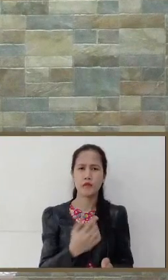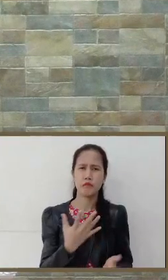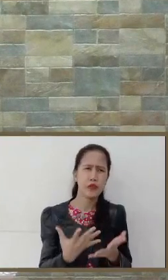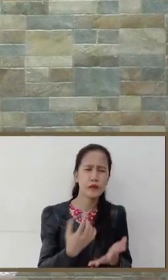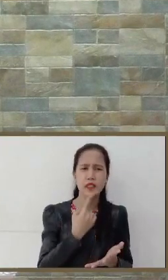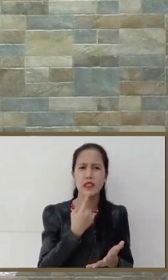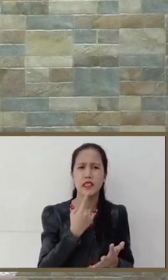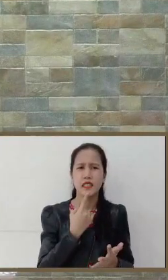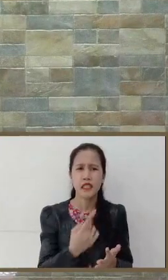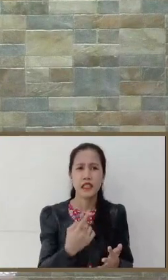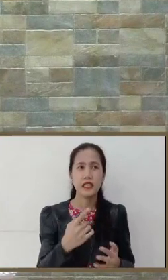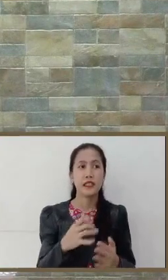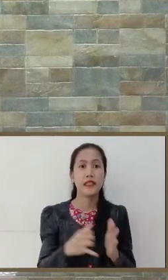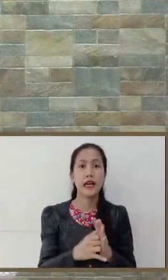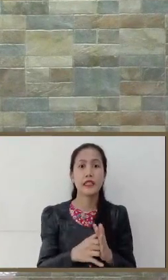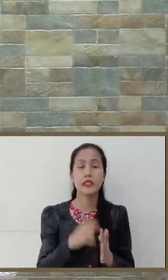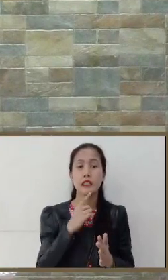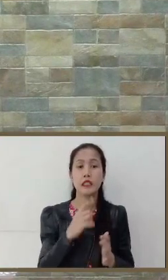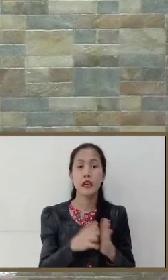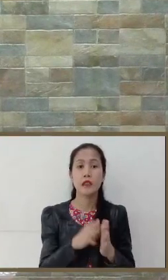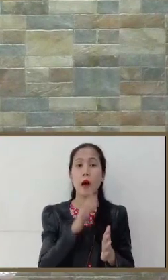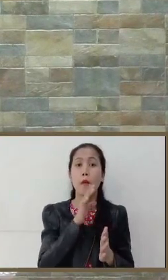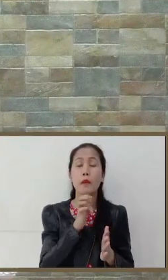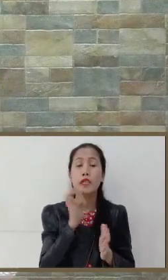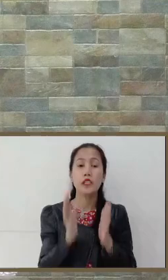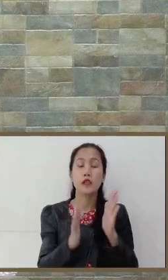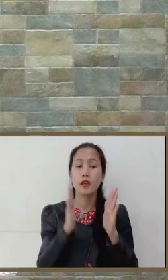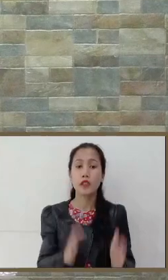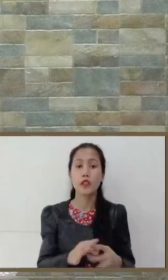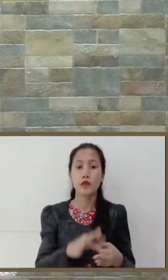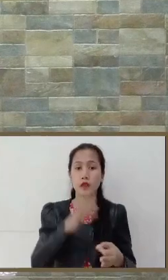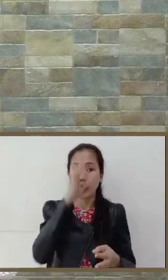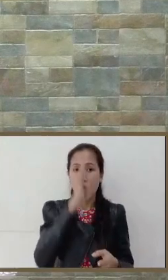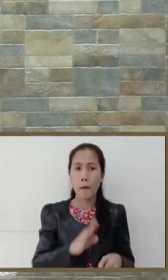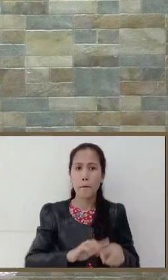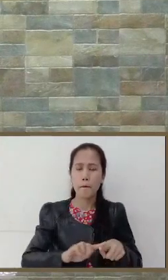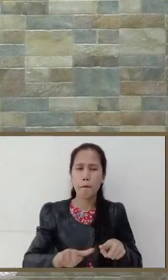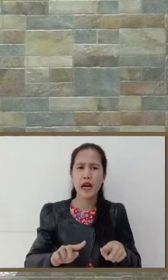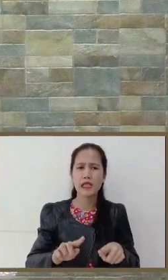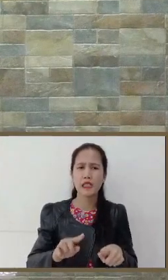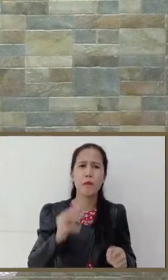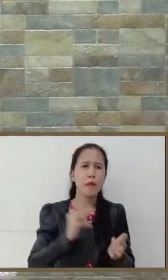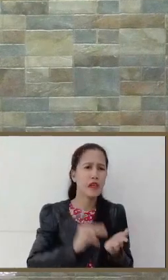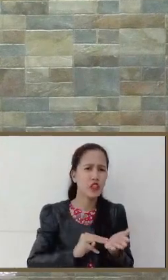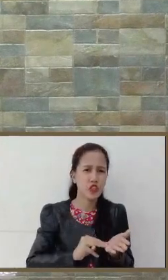a servants of God. Pero ang gusto kong iparating sa kanila na Apostol Pablo, kailanman